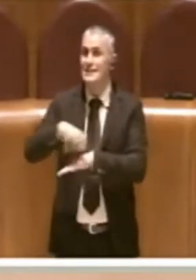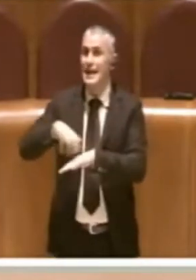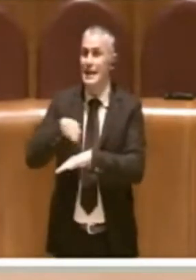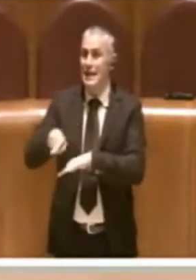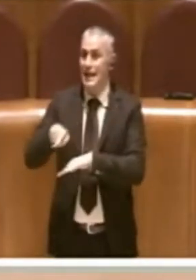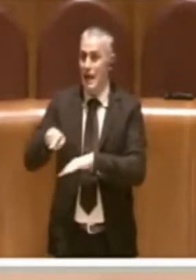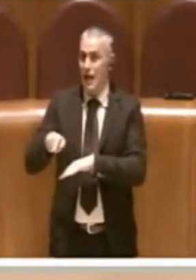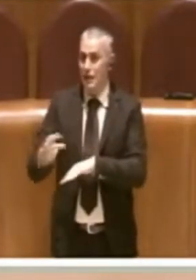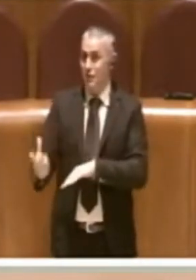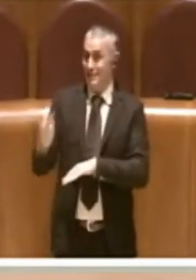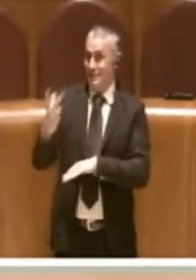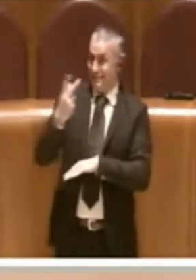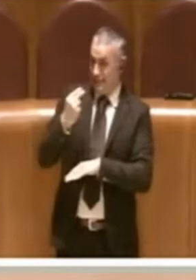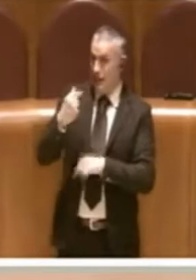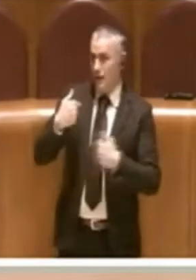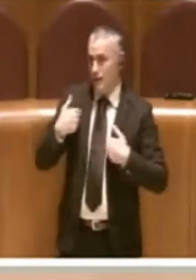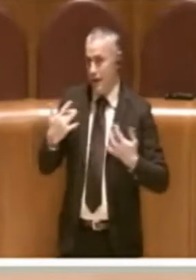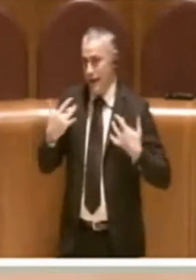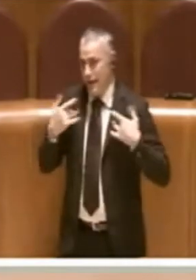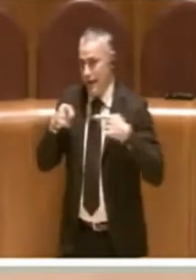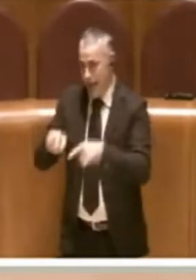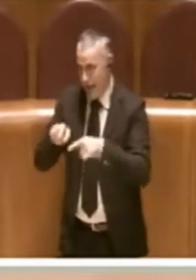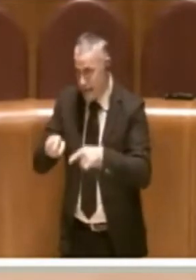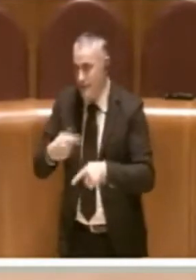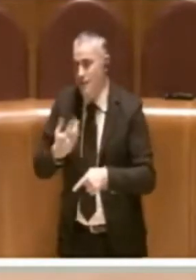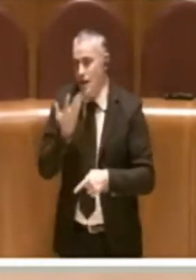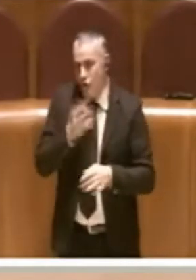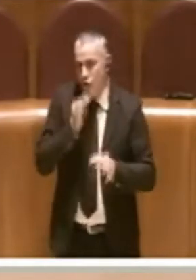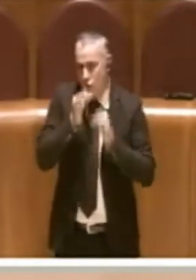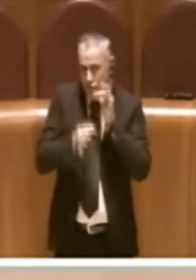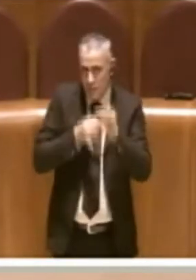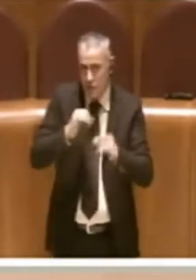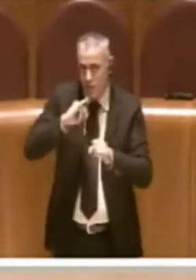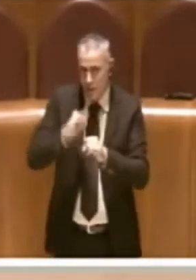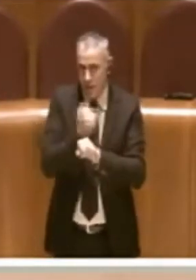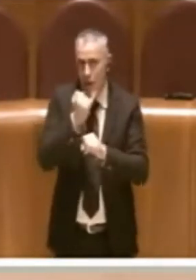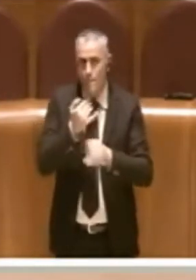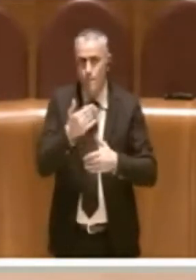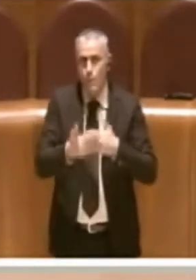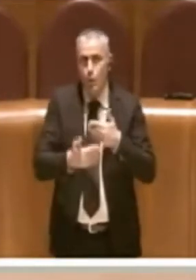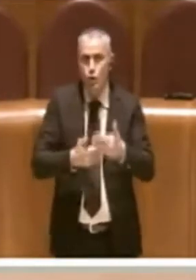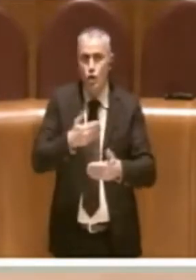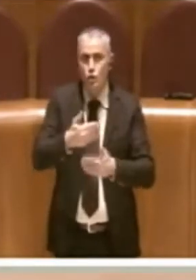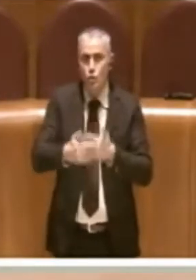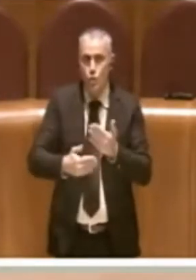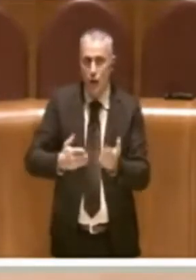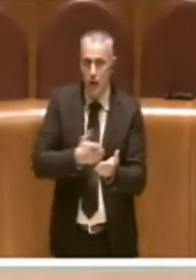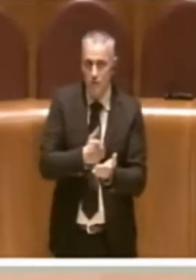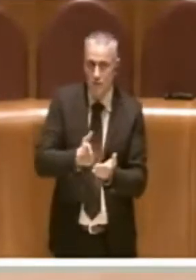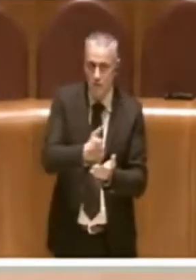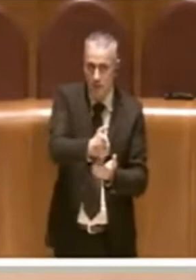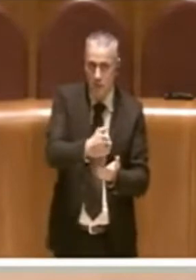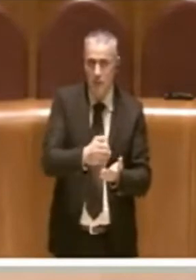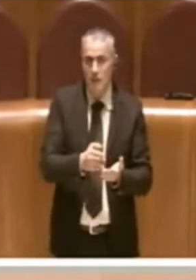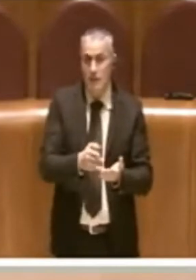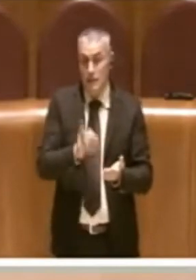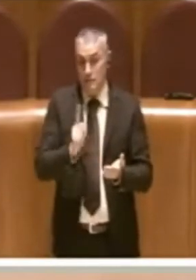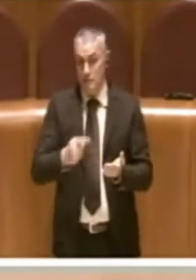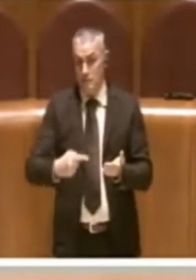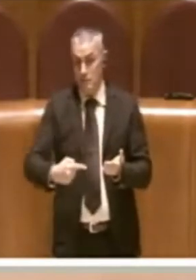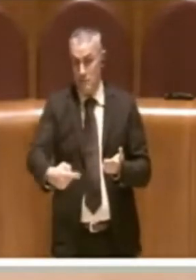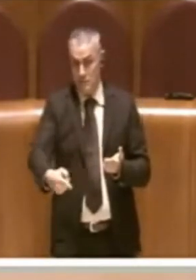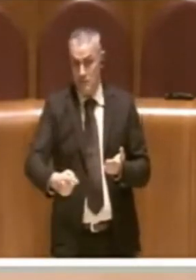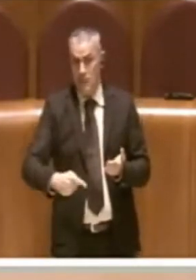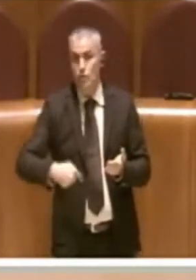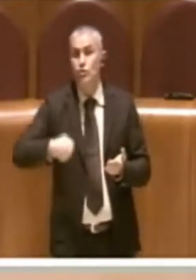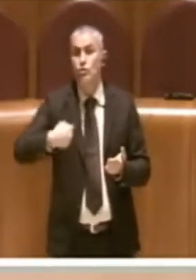che ringrazio, voleva andare a specificare la procedura che dovrà andare